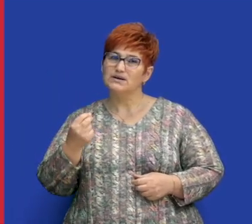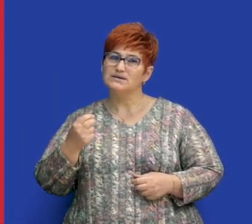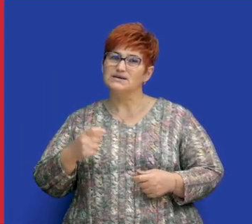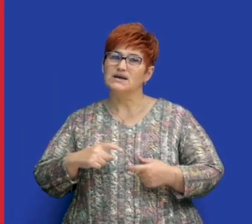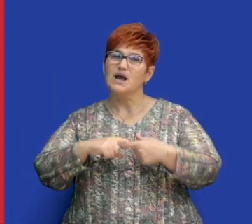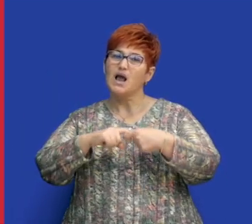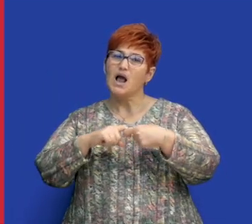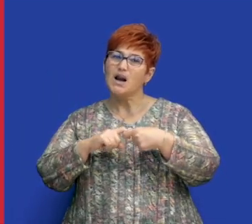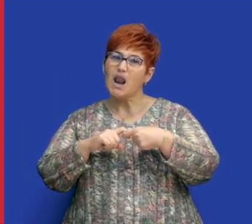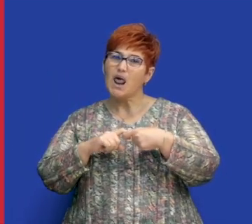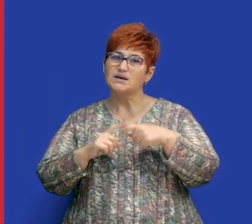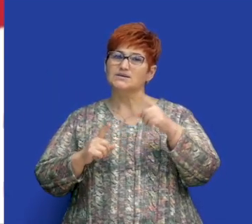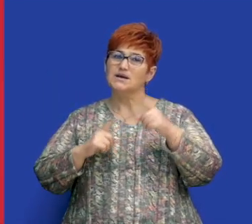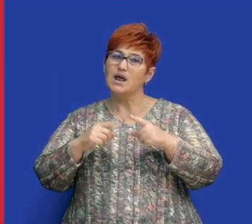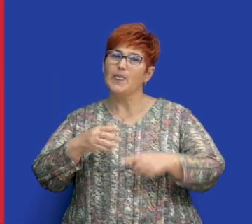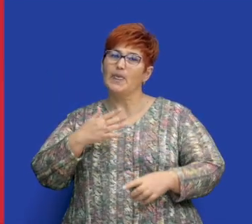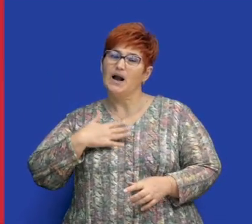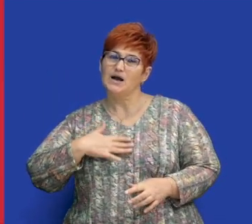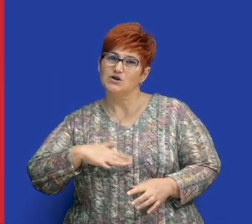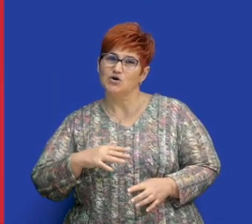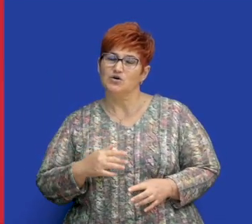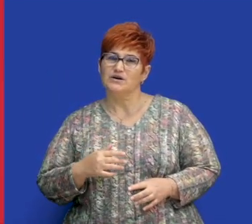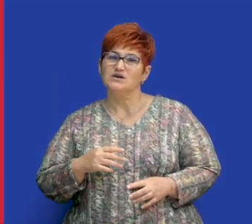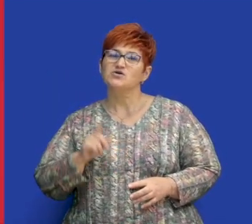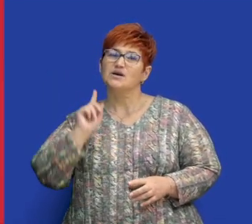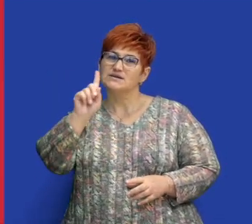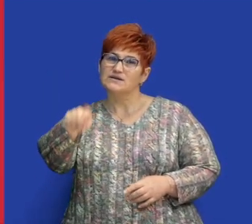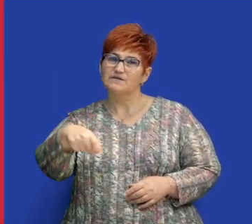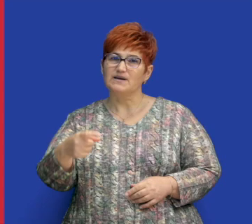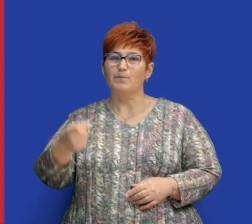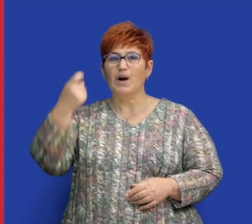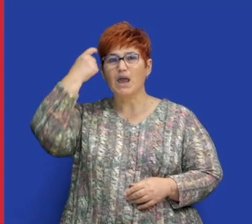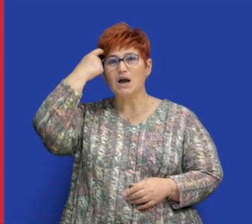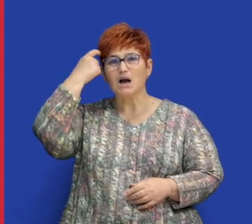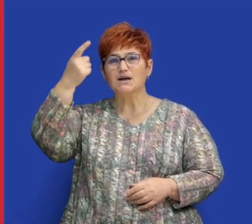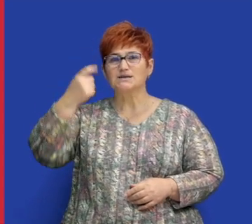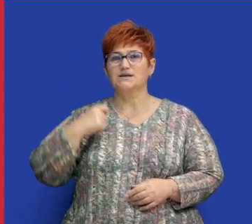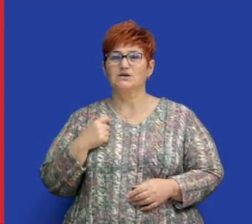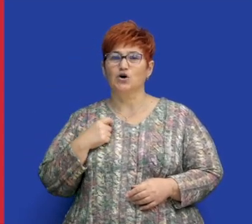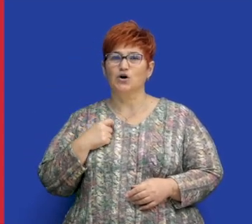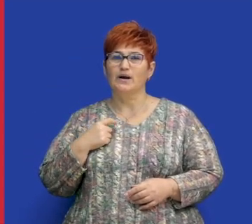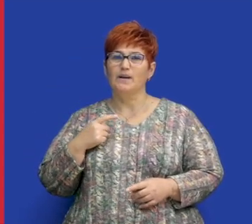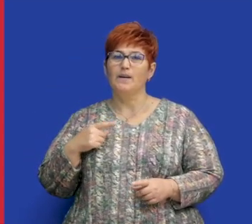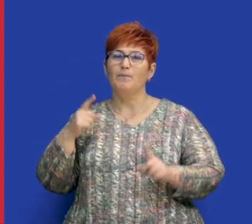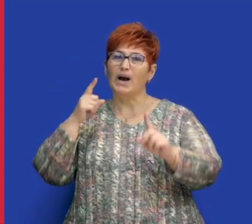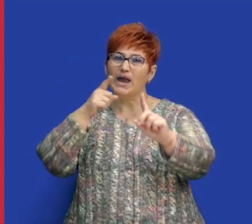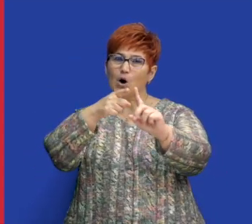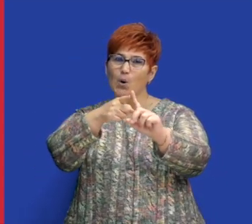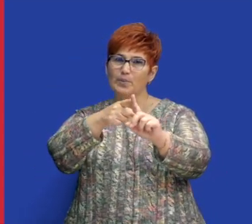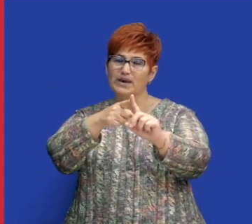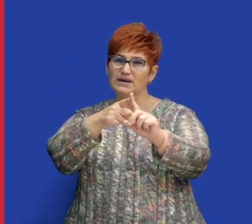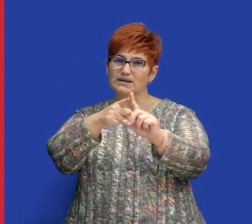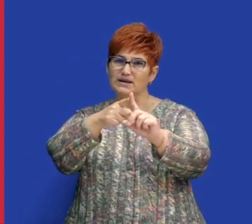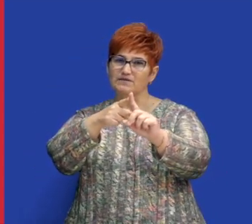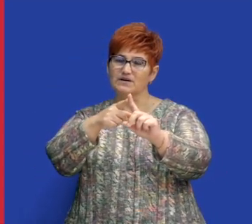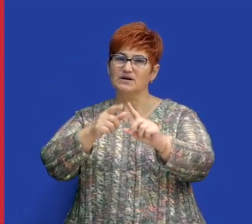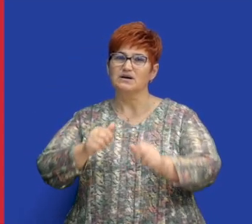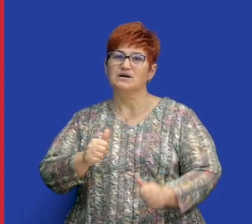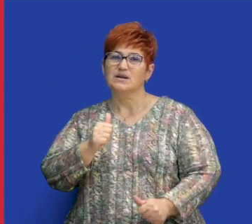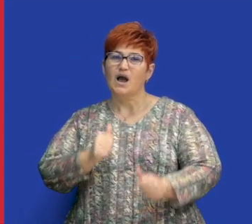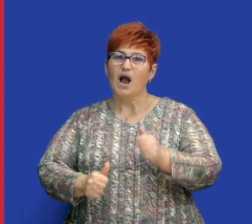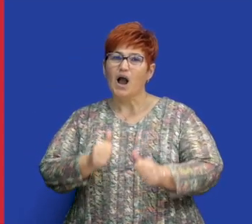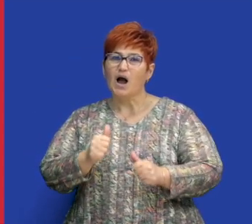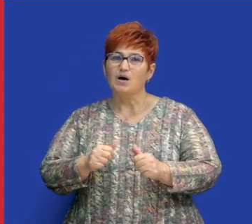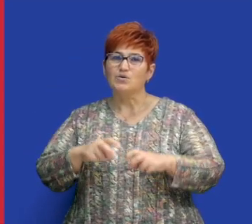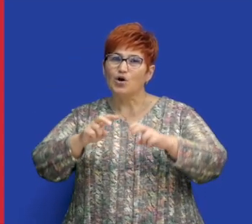a modernség, a bátor, de mértéktartó színárnyalatok. Este és ünnepélyes alkalmakkor a férfiaknak a sötét öltöny